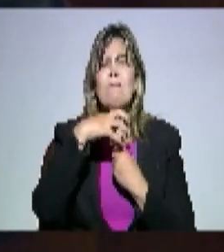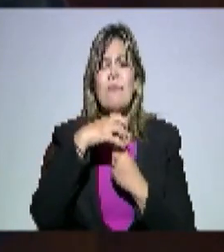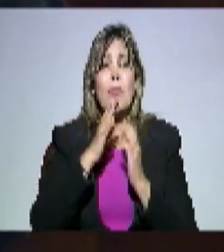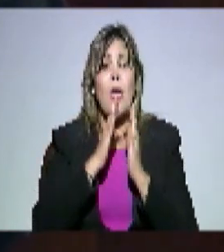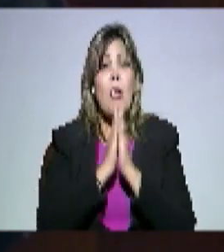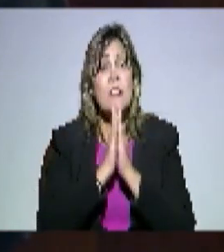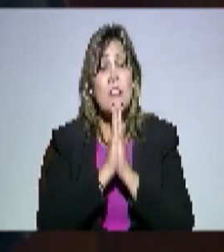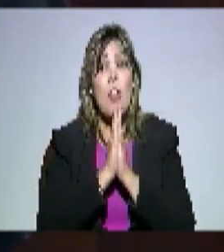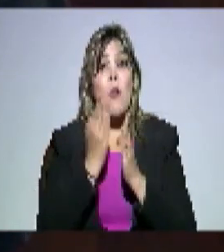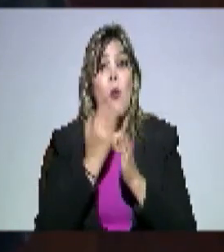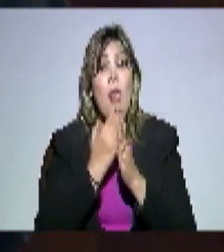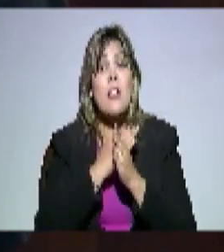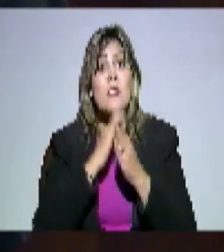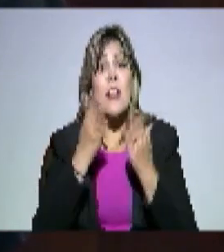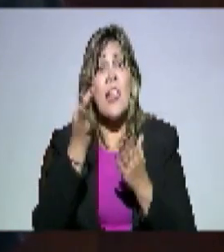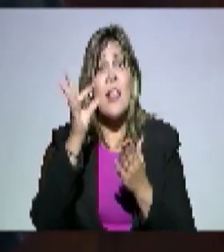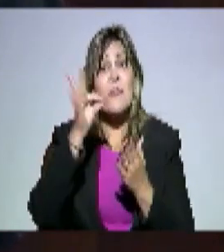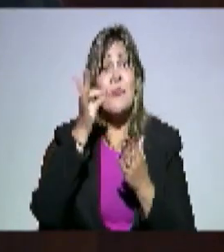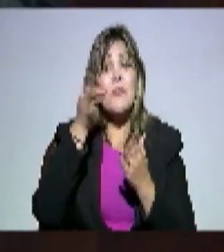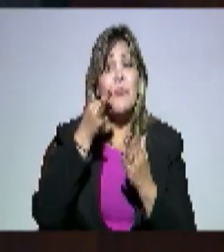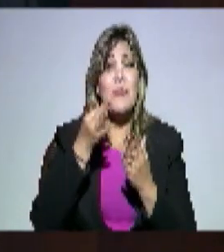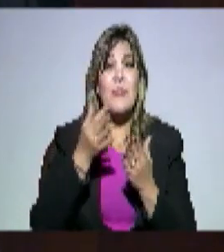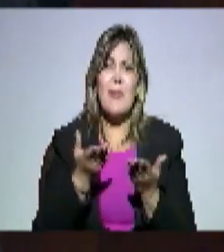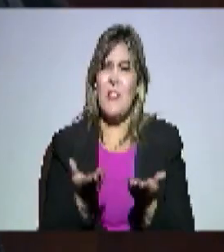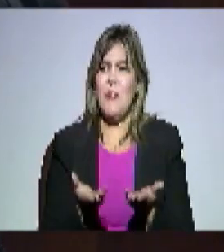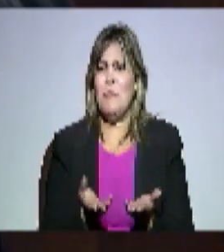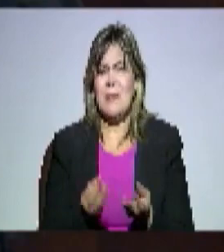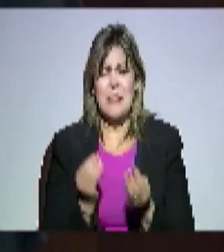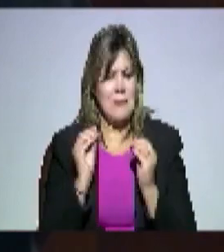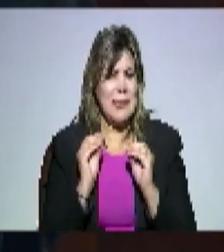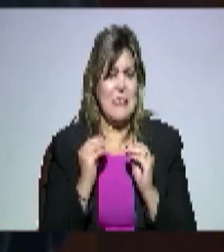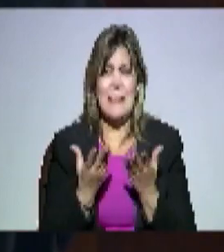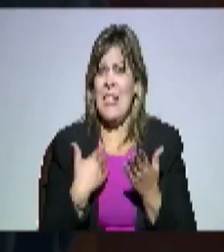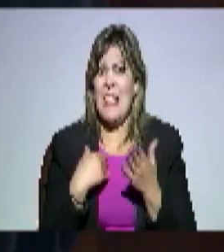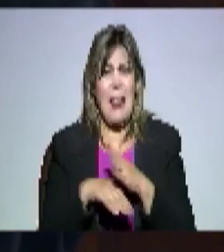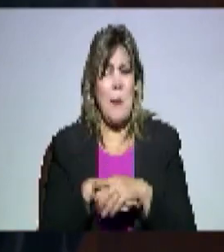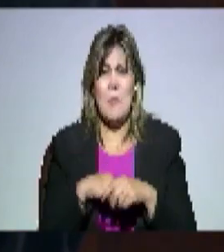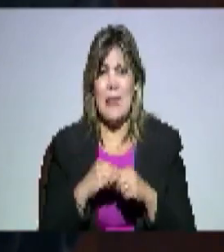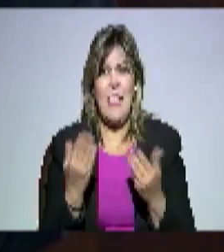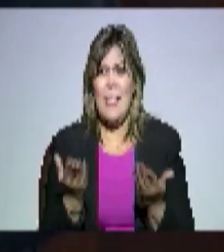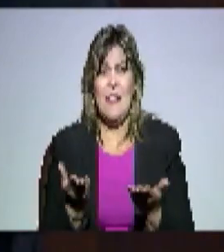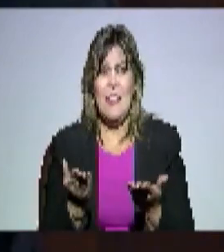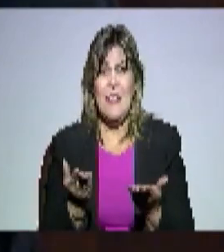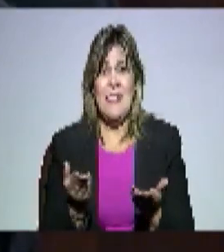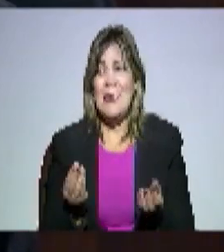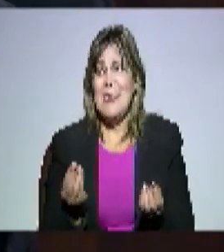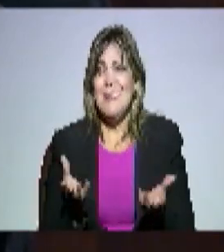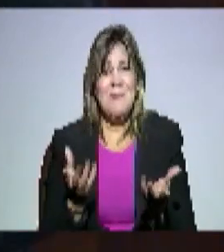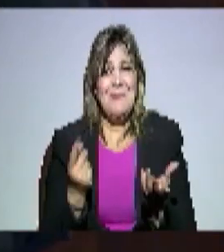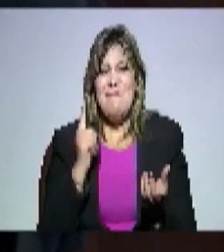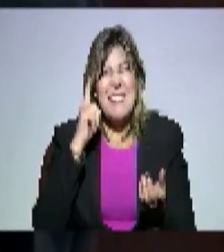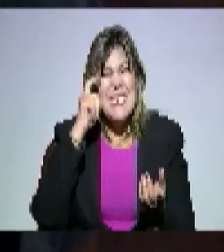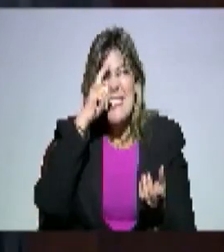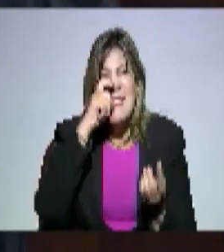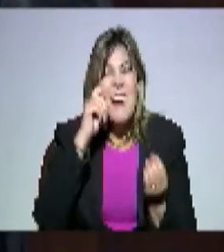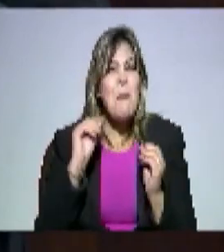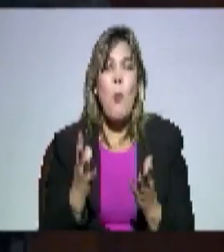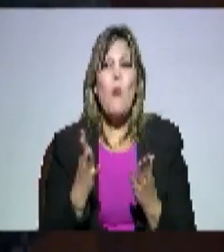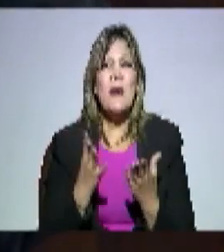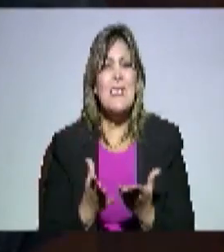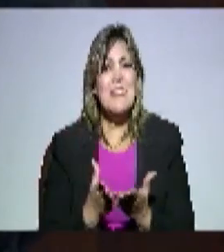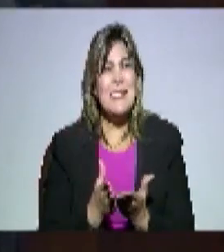صلوا لاجل الذين يسيئون اليكم يا رب طب الوصيه دي ننفذها ازاي دي بالمنطق البشري صعبه جدا في